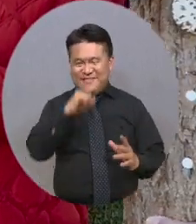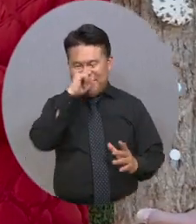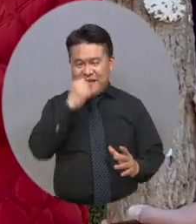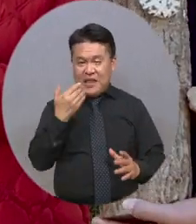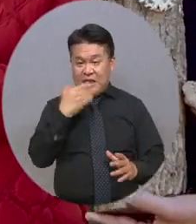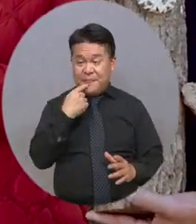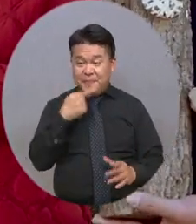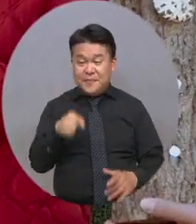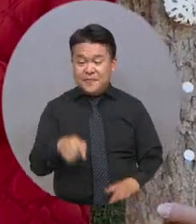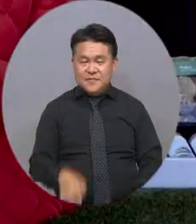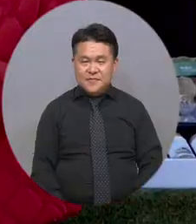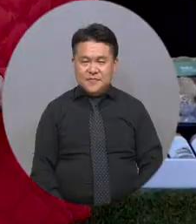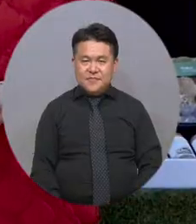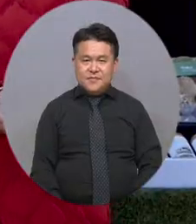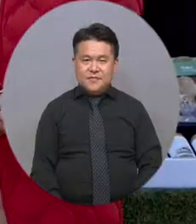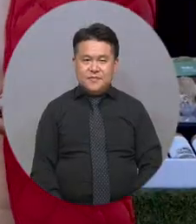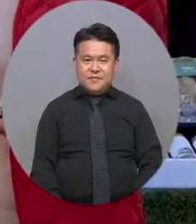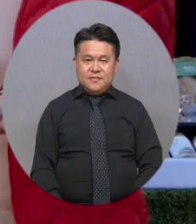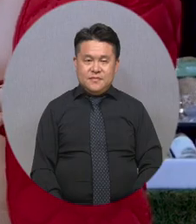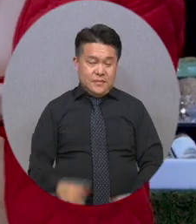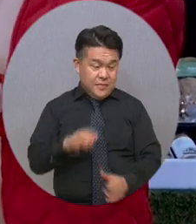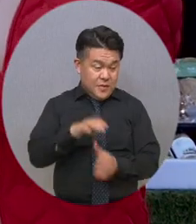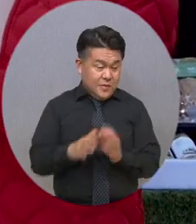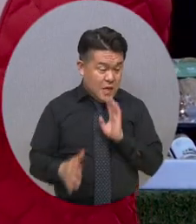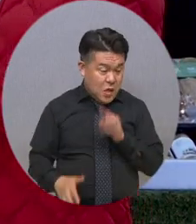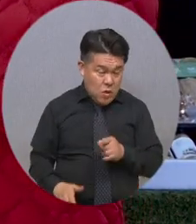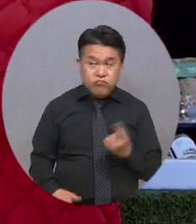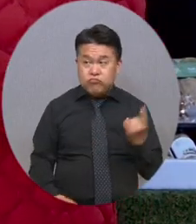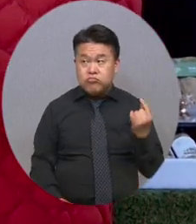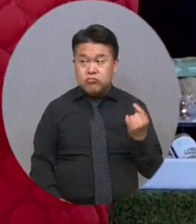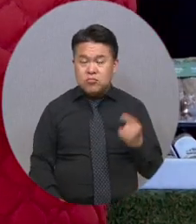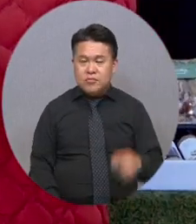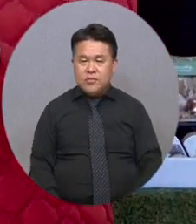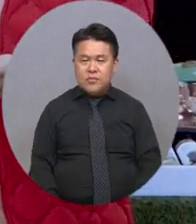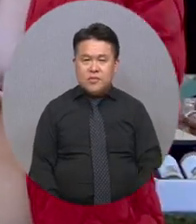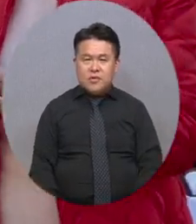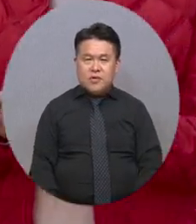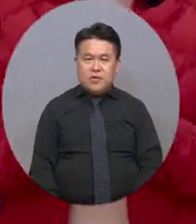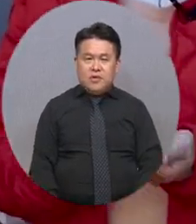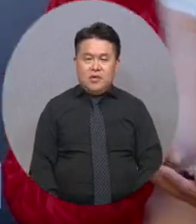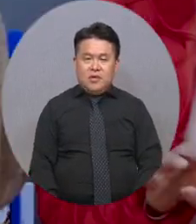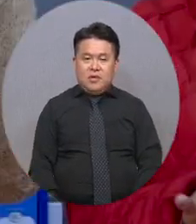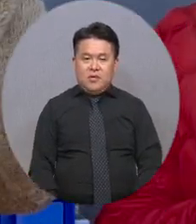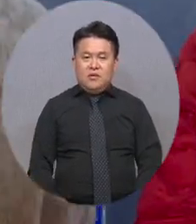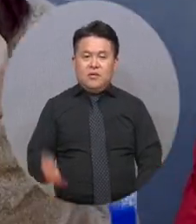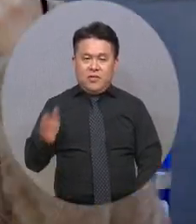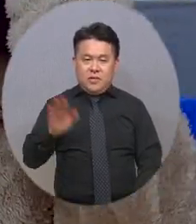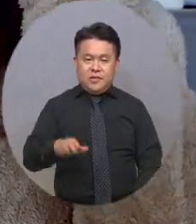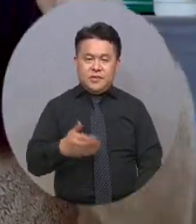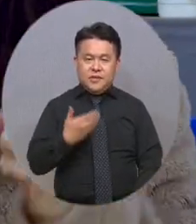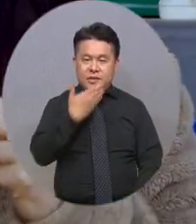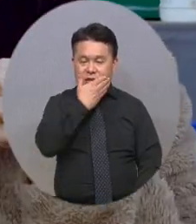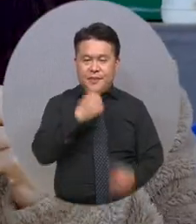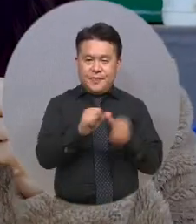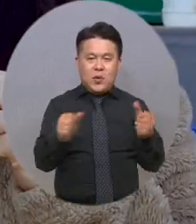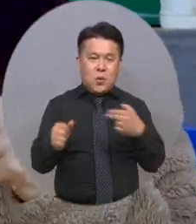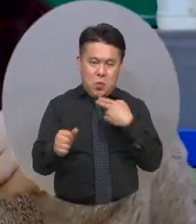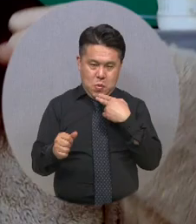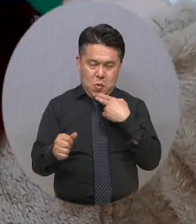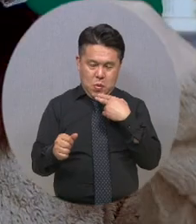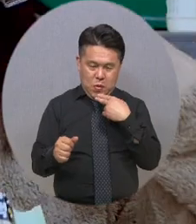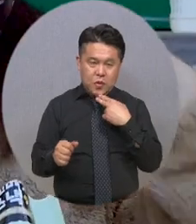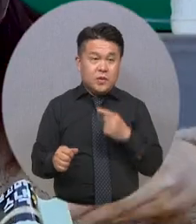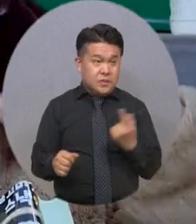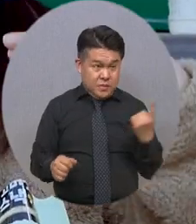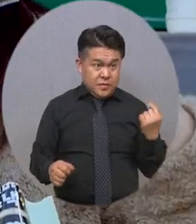달콤한 맛이 있어요. 이게 진짜 버섯이야? 버섯이에요. 와, 튀겼습니다. 근데 영양소 파괴 안 하고. 안 하고.